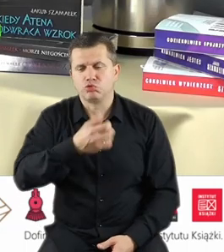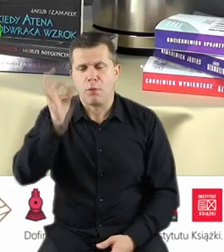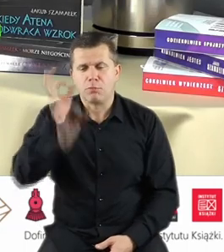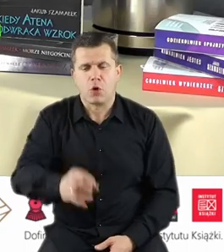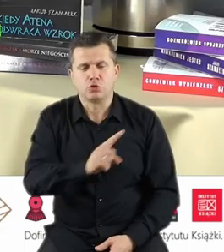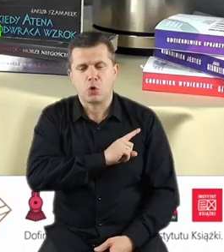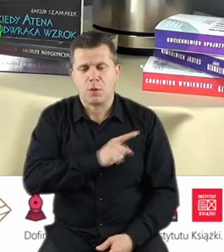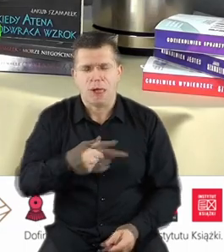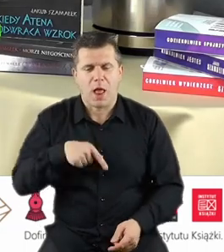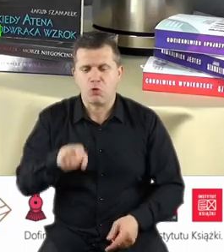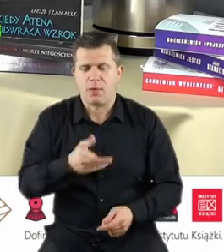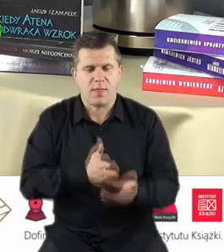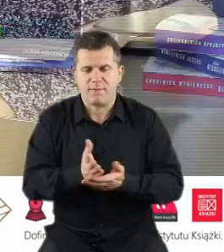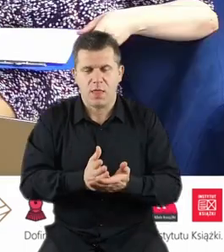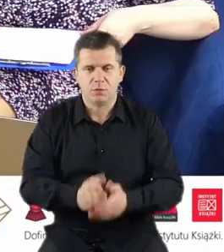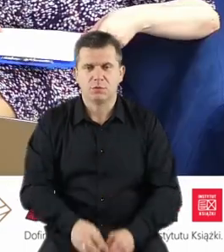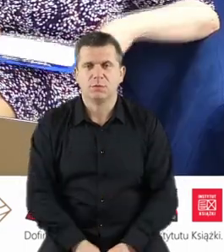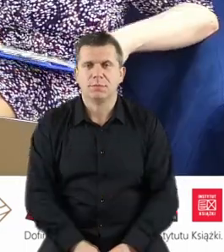to nie wierzę.